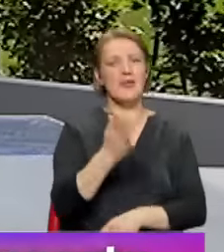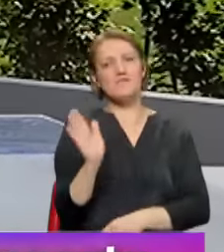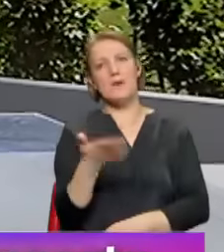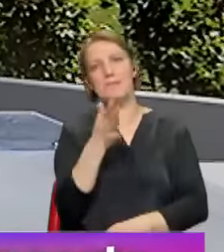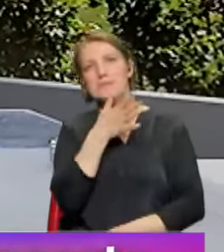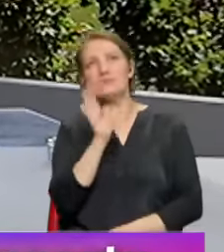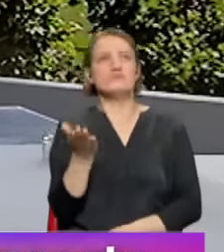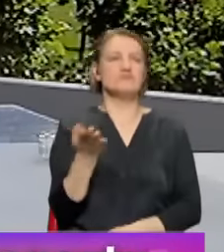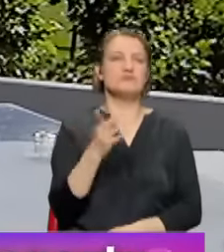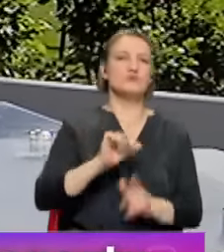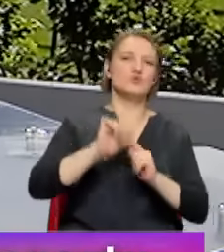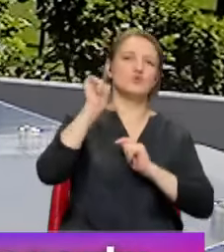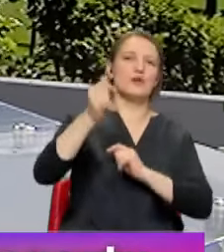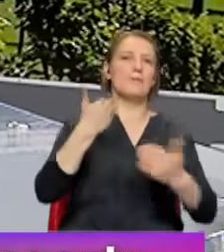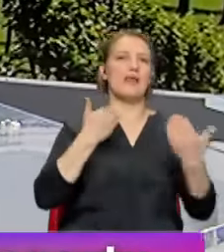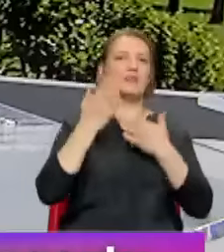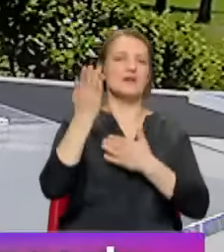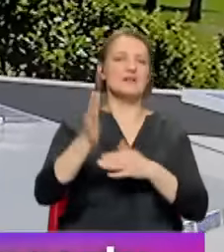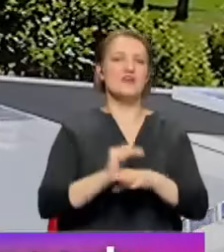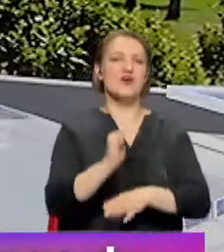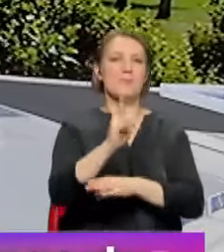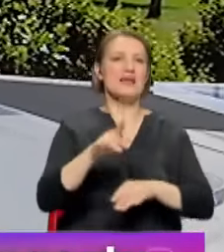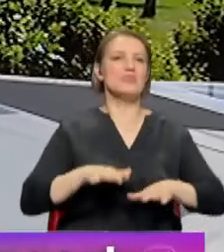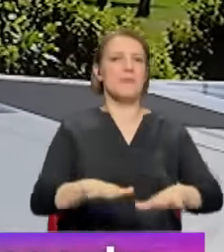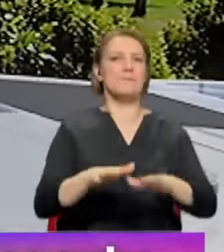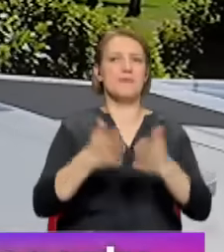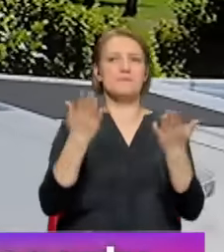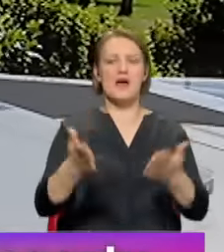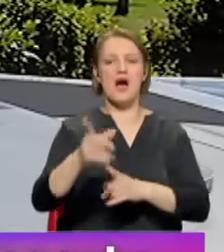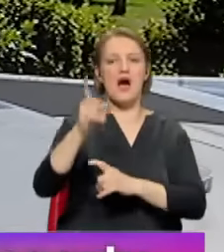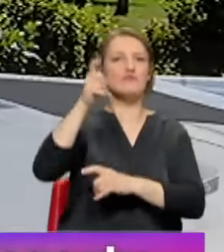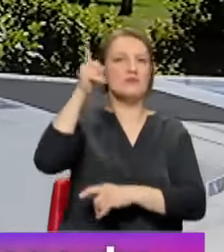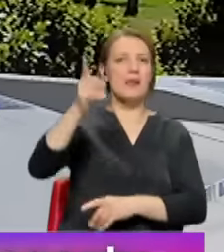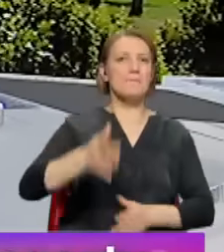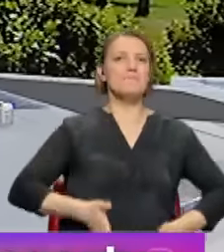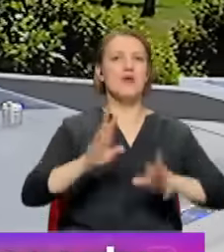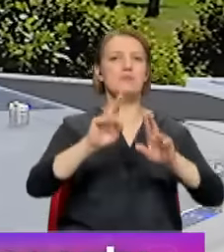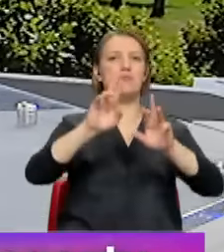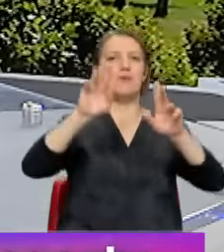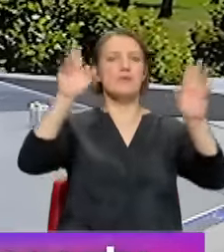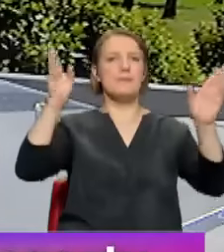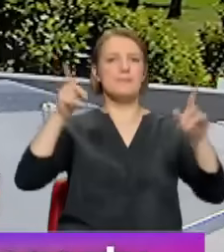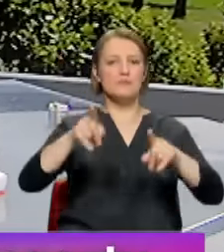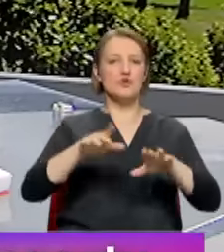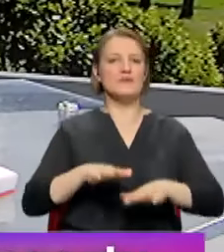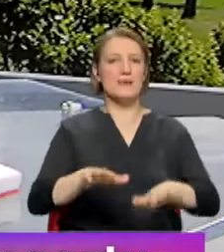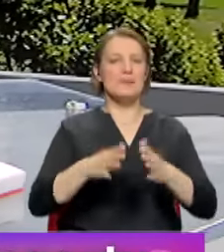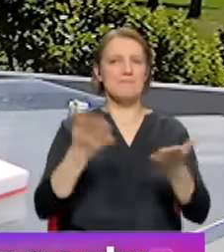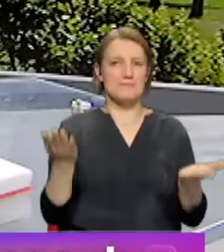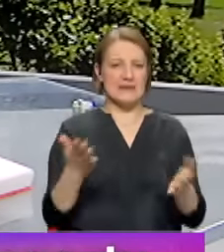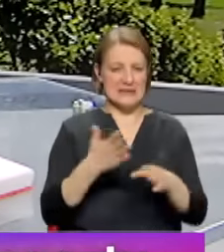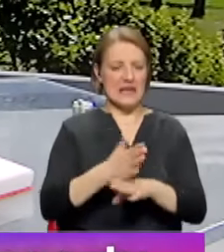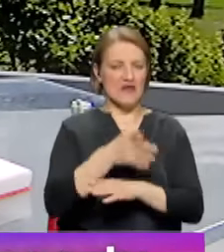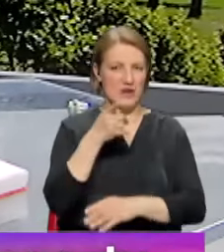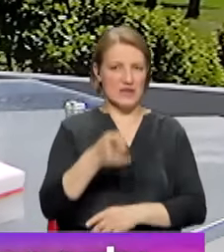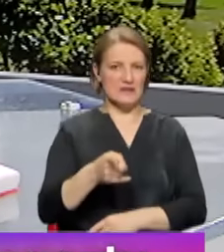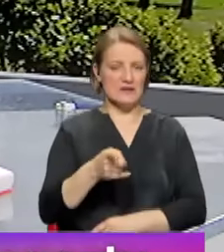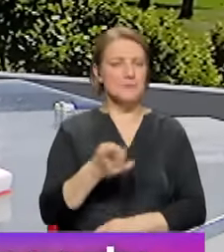bileyim uzak bir adreste yaşanan bir depremle Avcılar'da binalar çatlıyor. Biz bu deprem